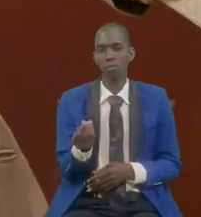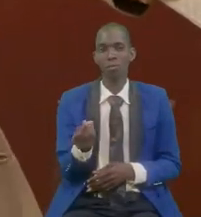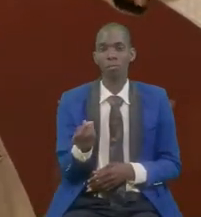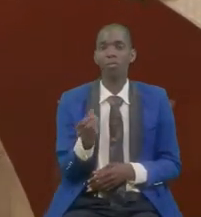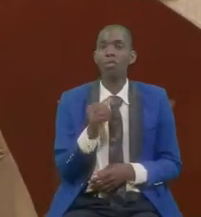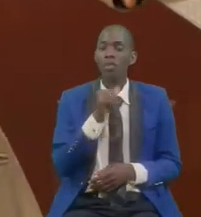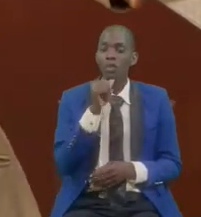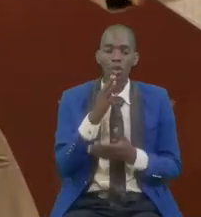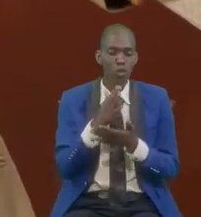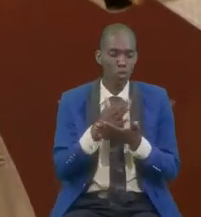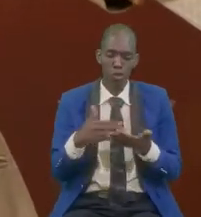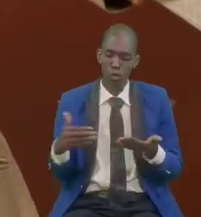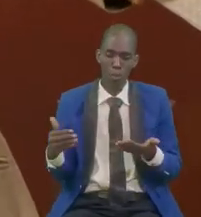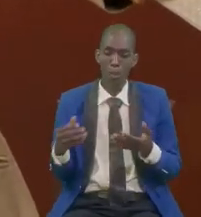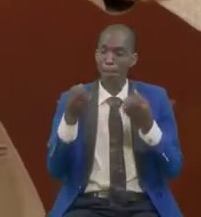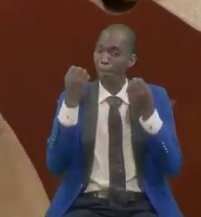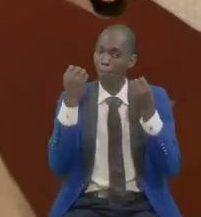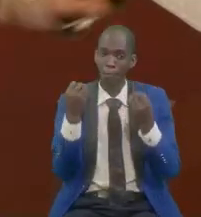pas certains,